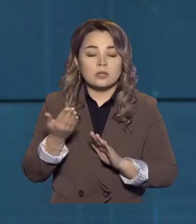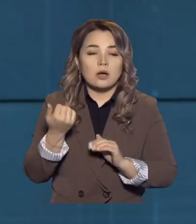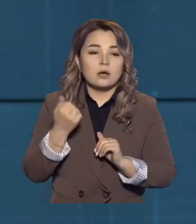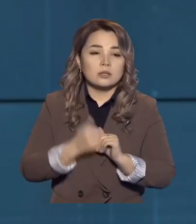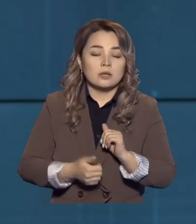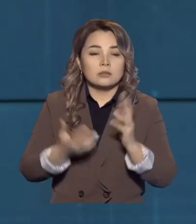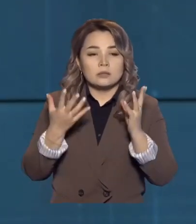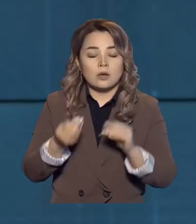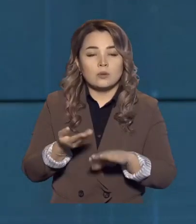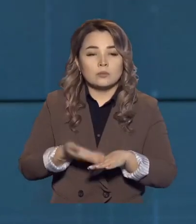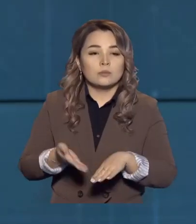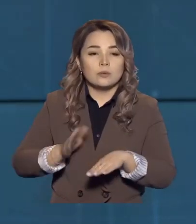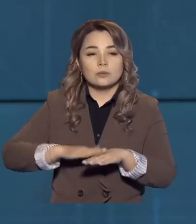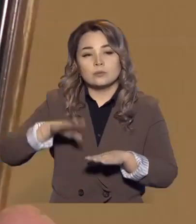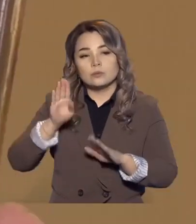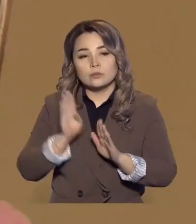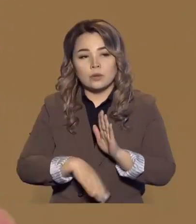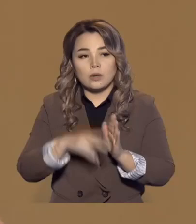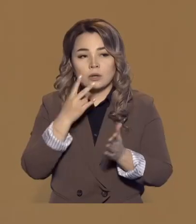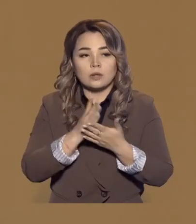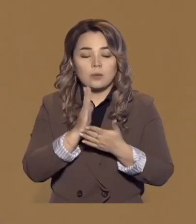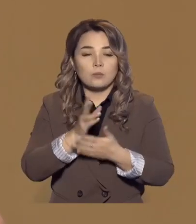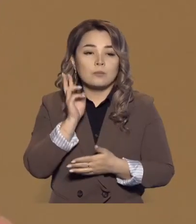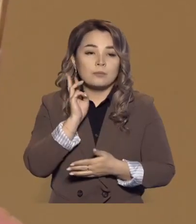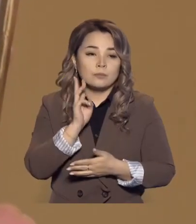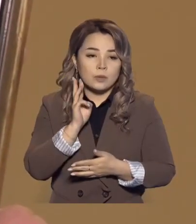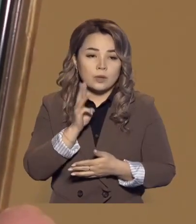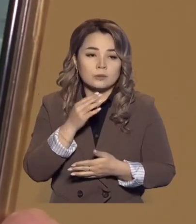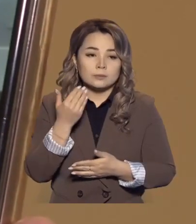сайын ушығып барады. Посольство, консульство,